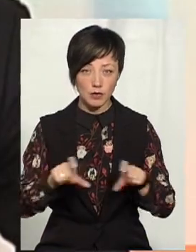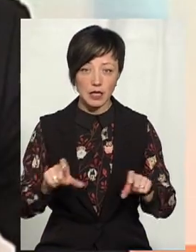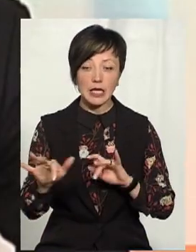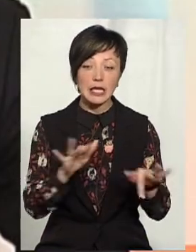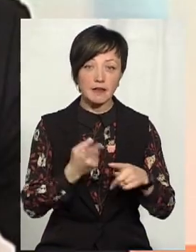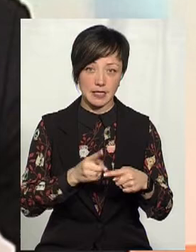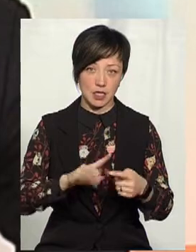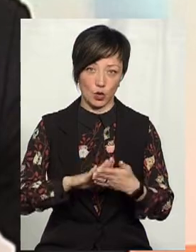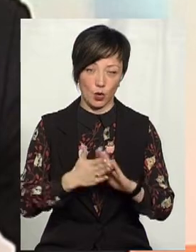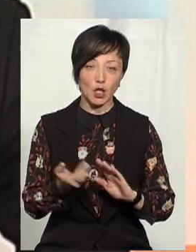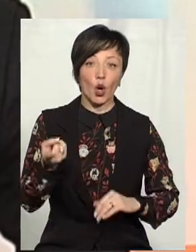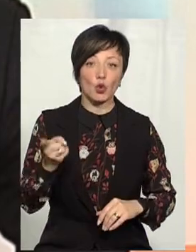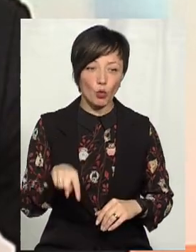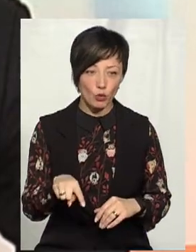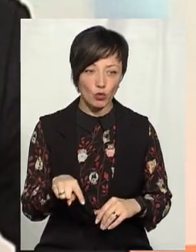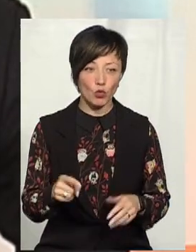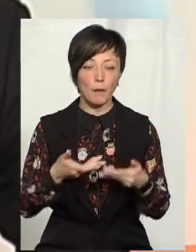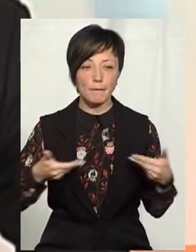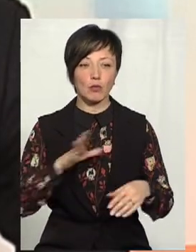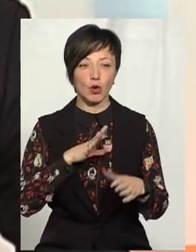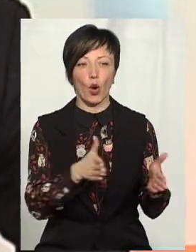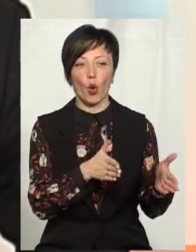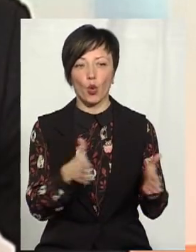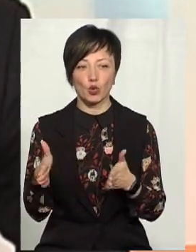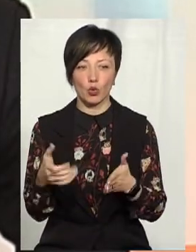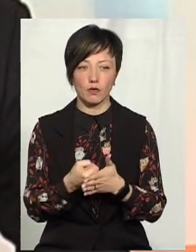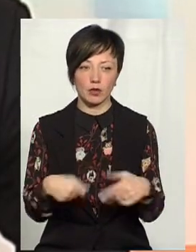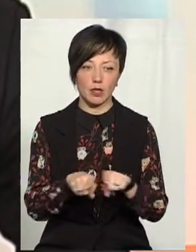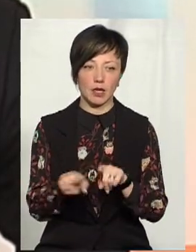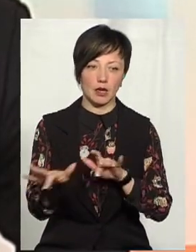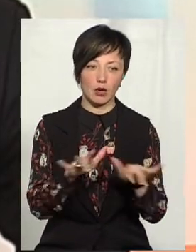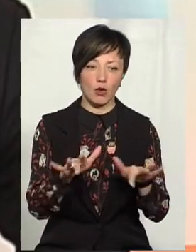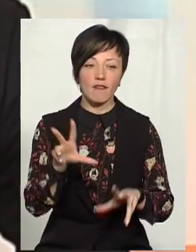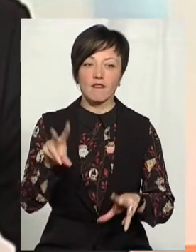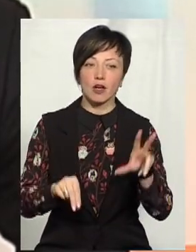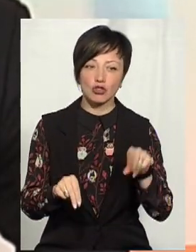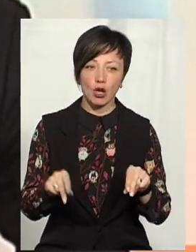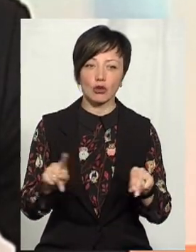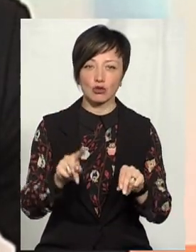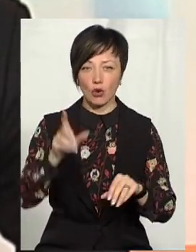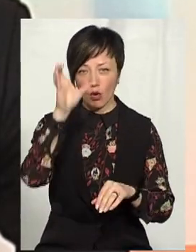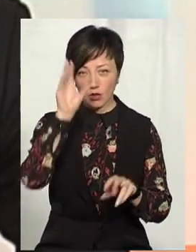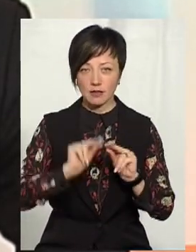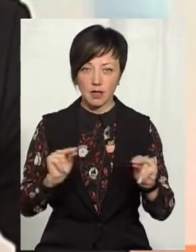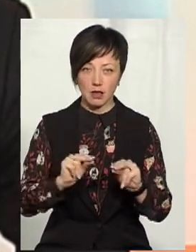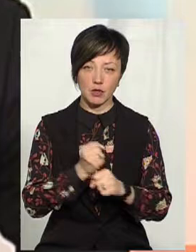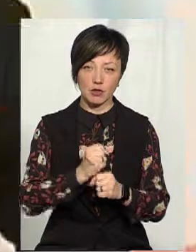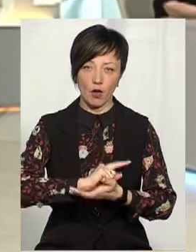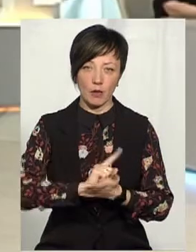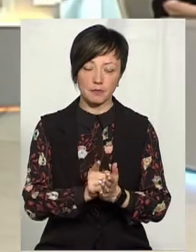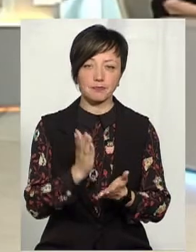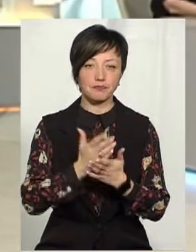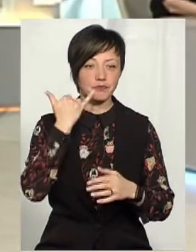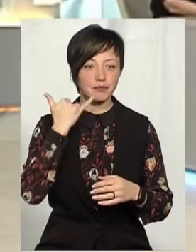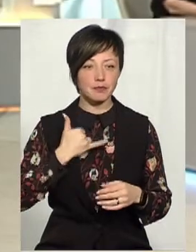ситуації. Тому, власне, ми були готові до таких кроків і вважаю, що освітяни спрацювали оперативно.